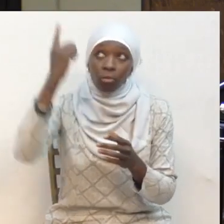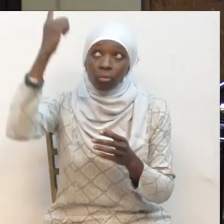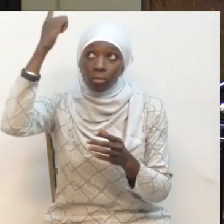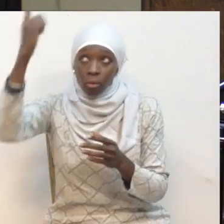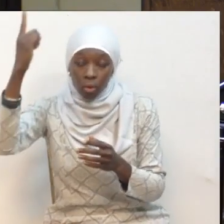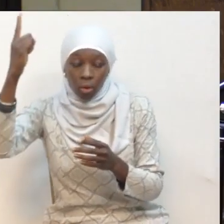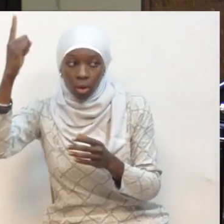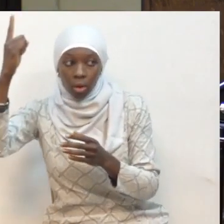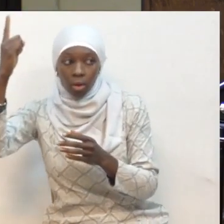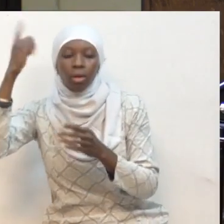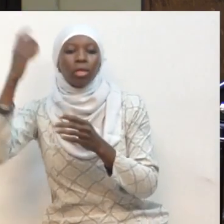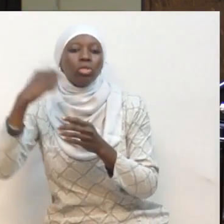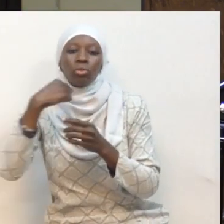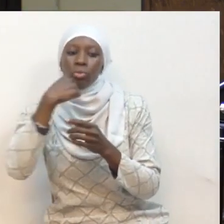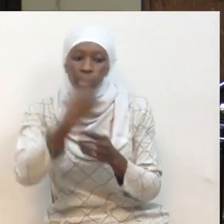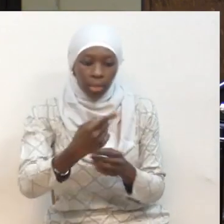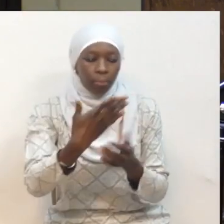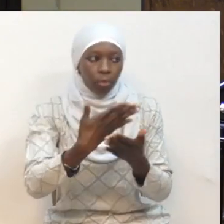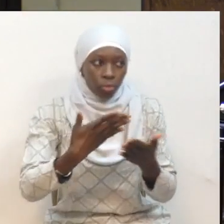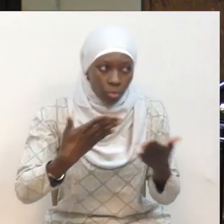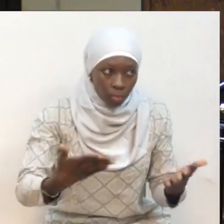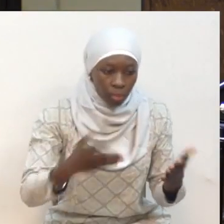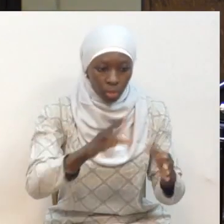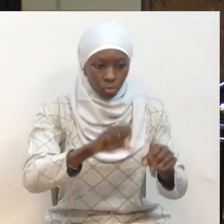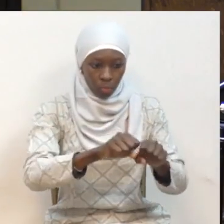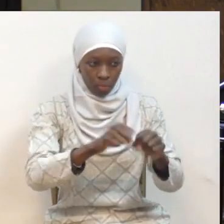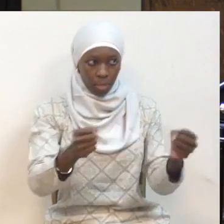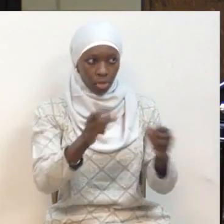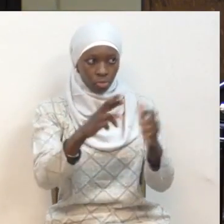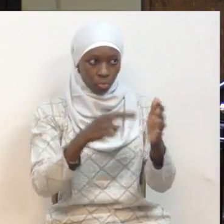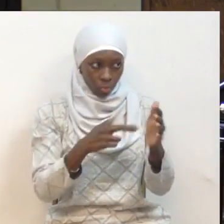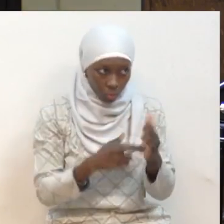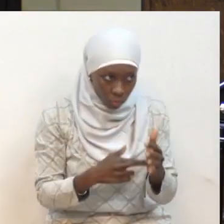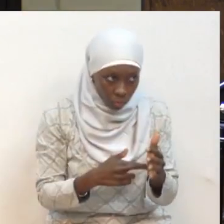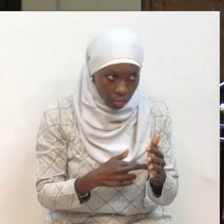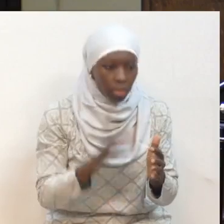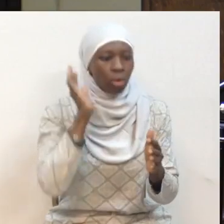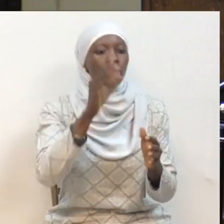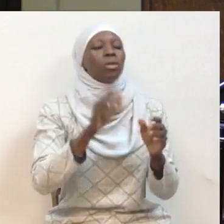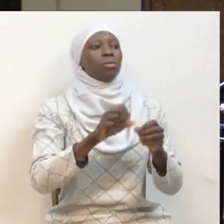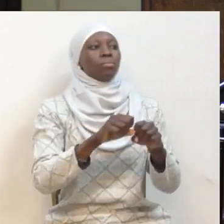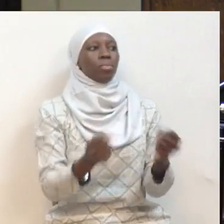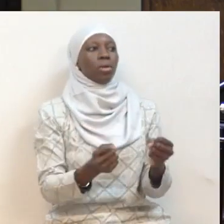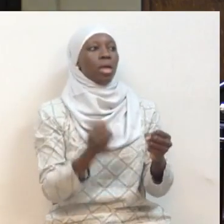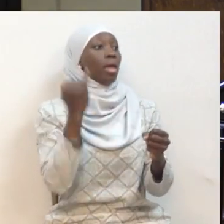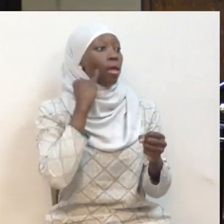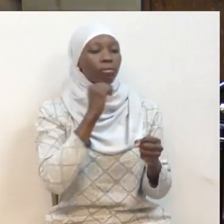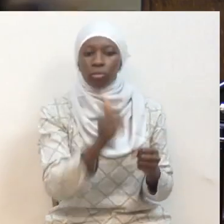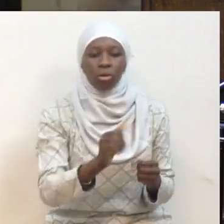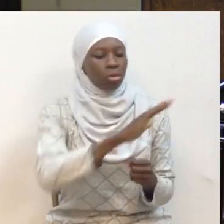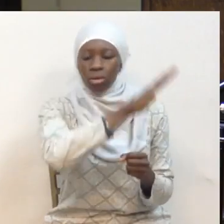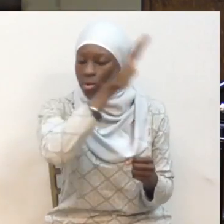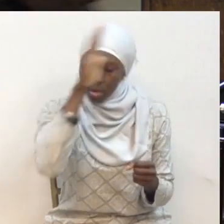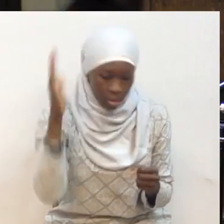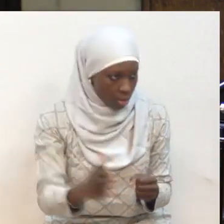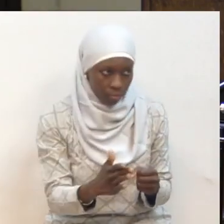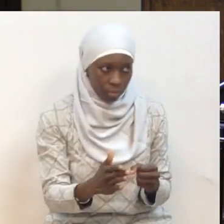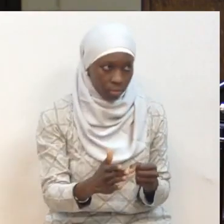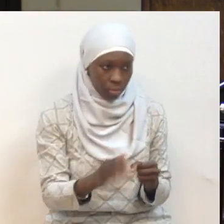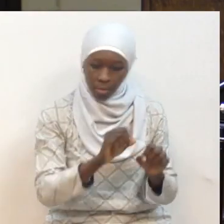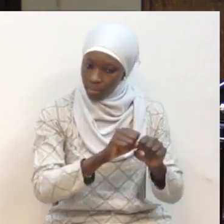the example in the Battle of Badr, when the Prophet ﷺ camped the army in a